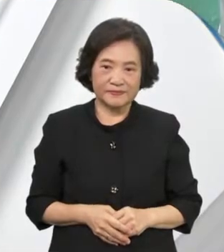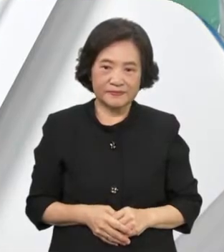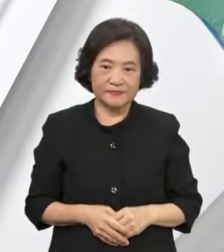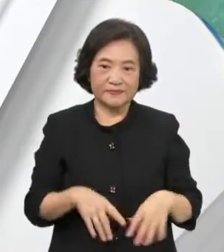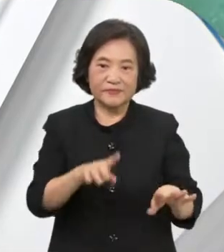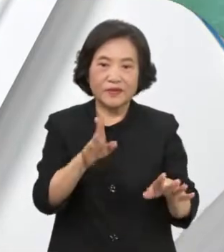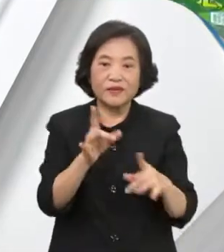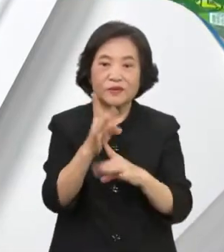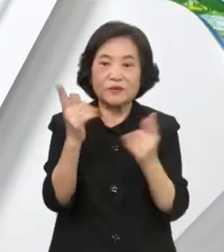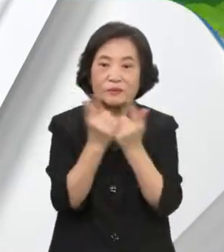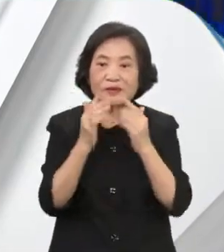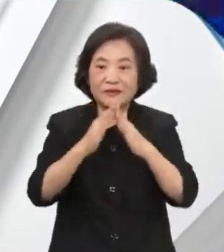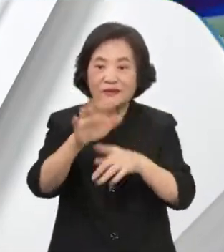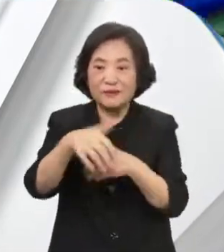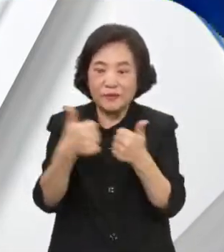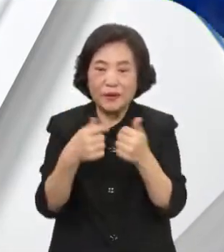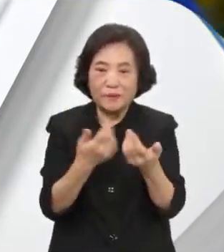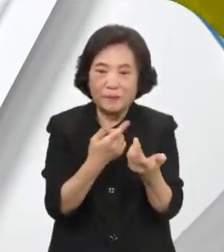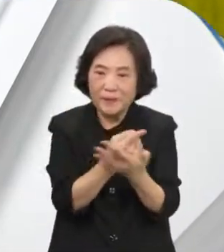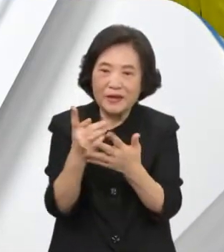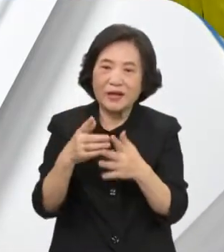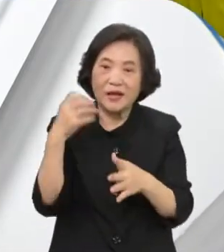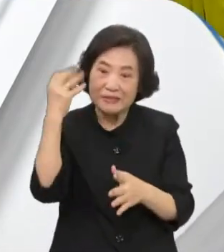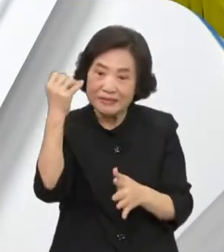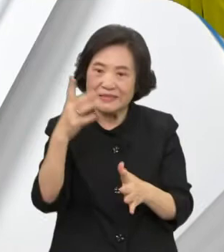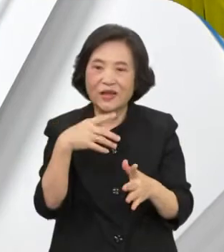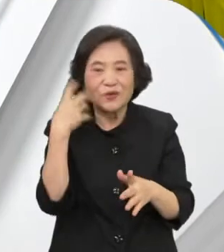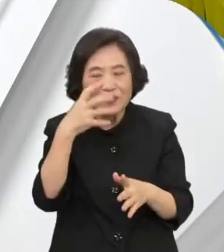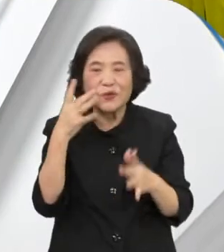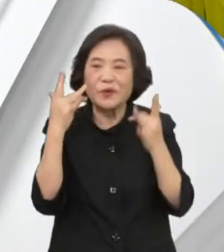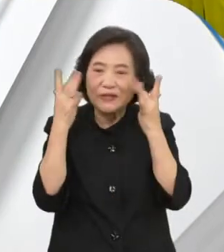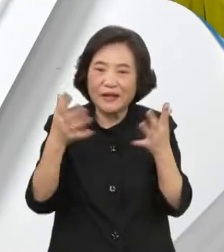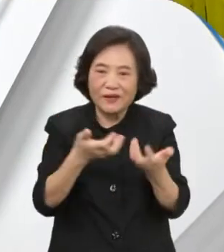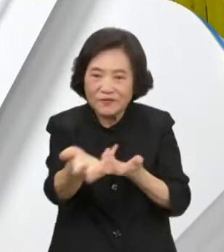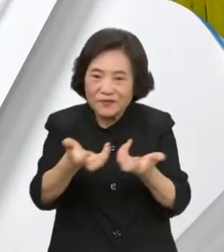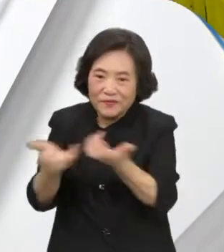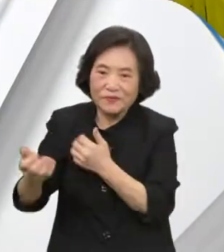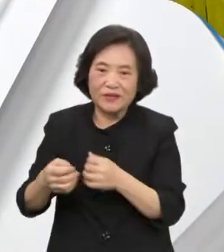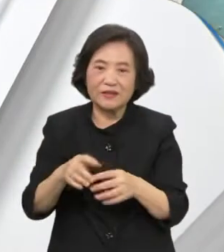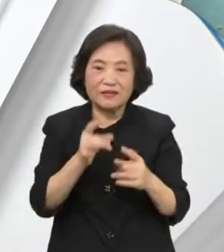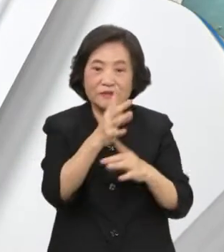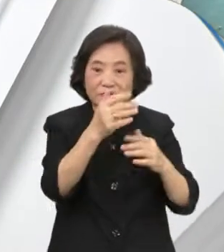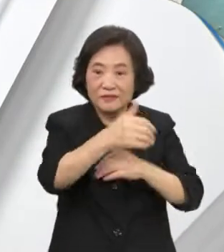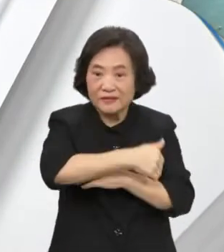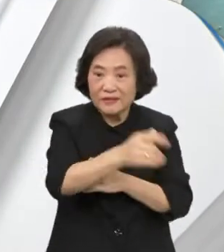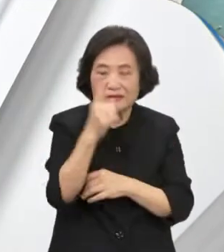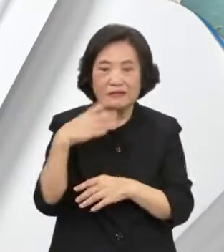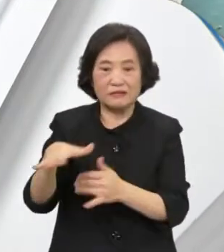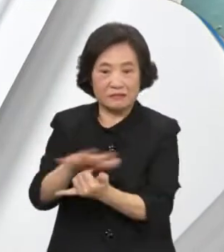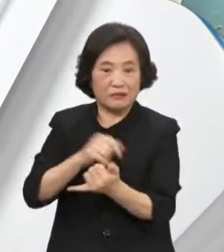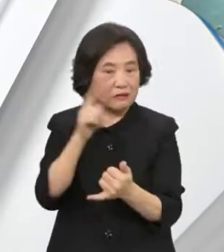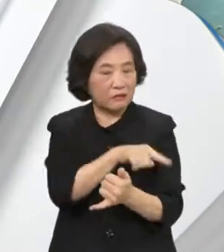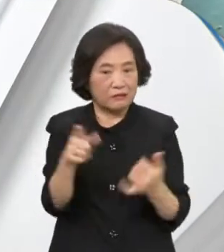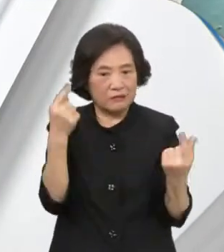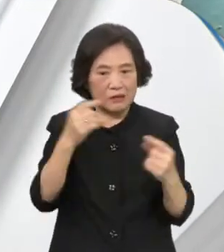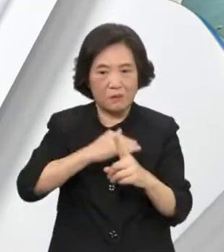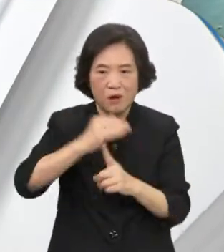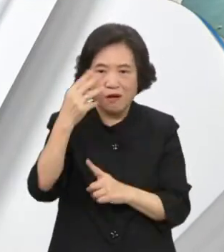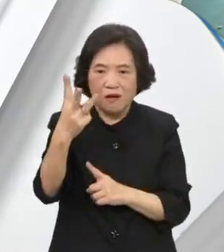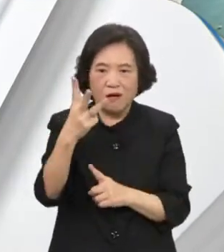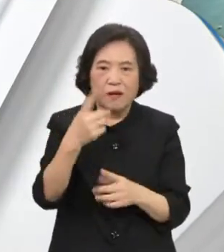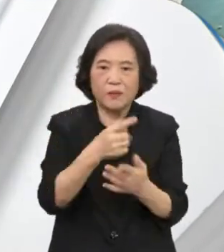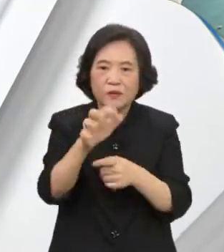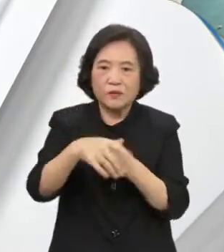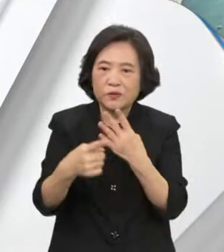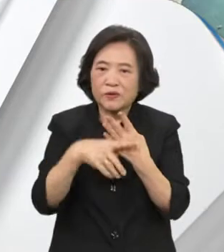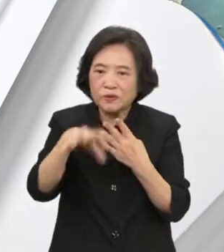竹北市农会感恩这个本种七七个青菜果子，新竹人老全国群众热情感恩提三个农业处为